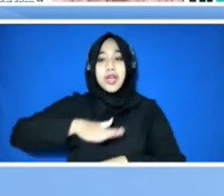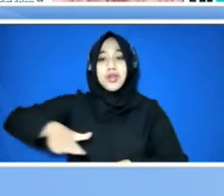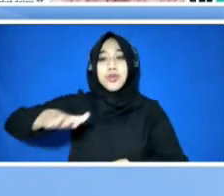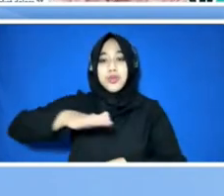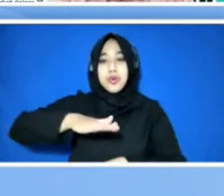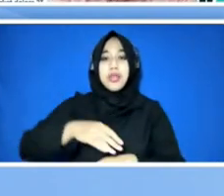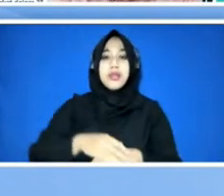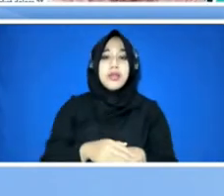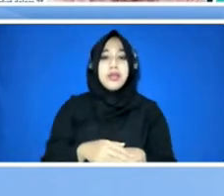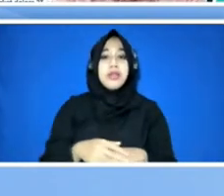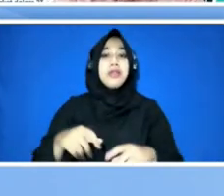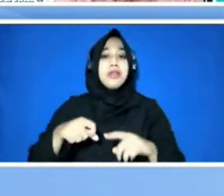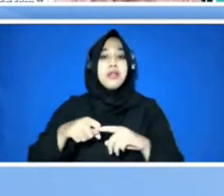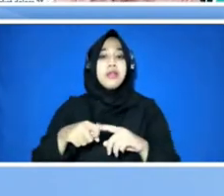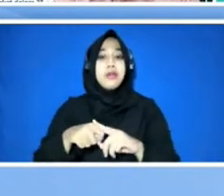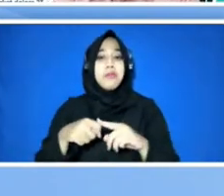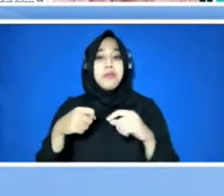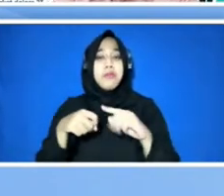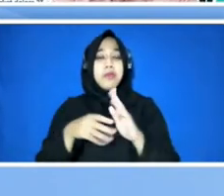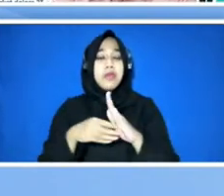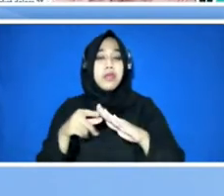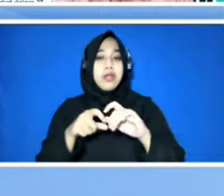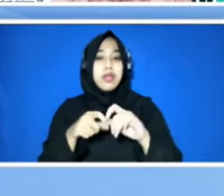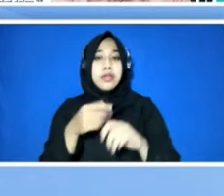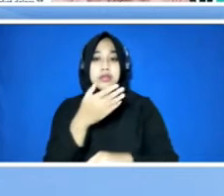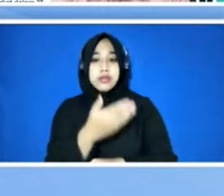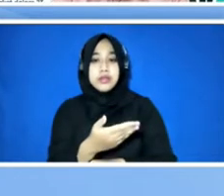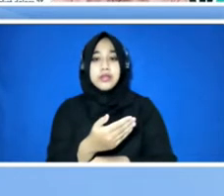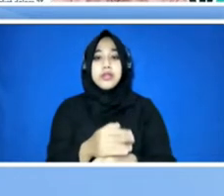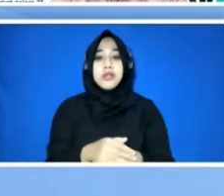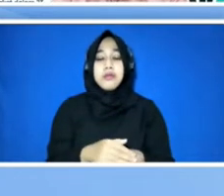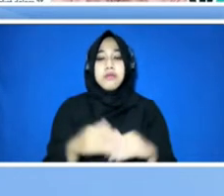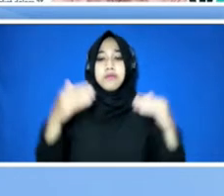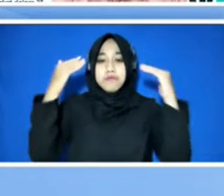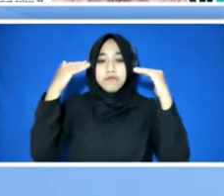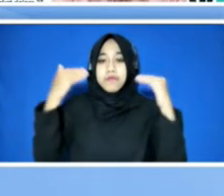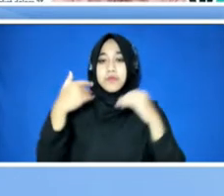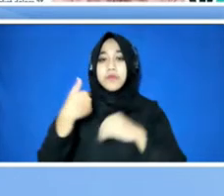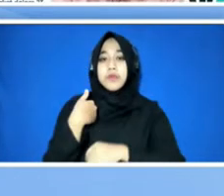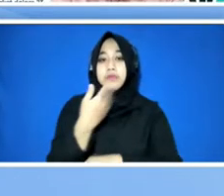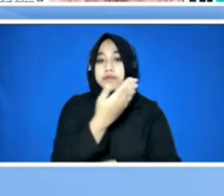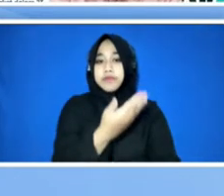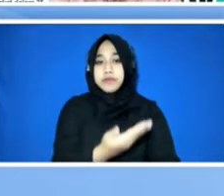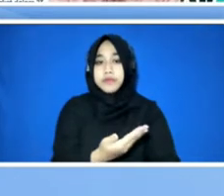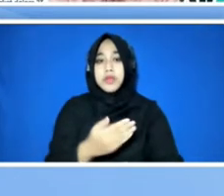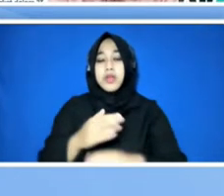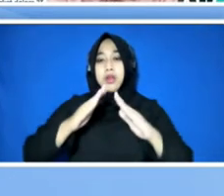Kemkes, kemudian di apa namanya Kementerian Pertanian ada. Jadi layernya ada